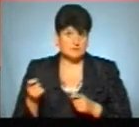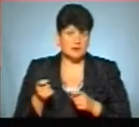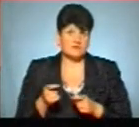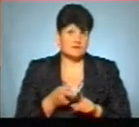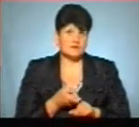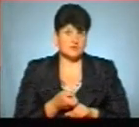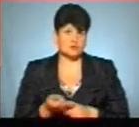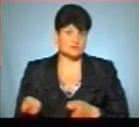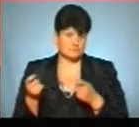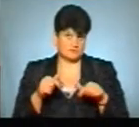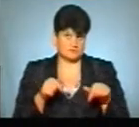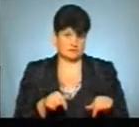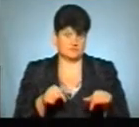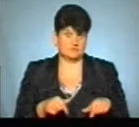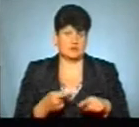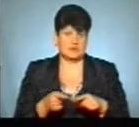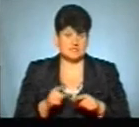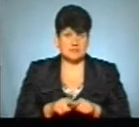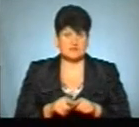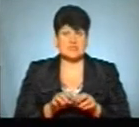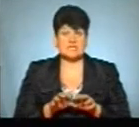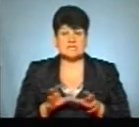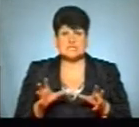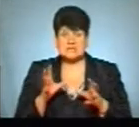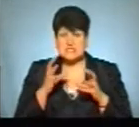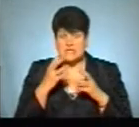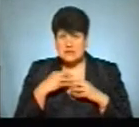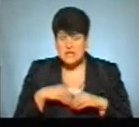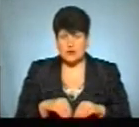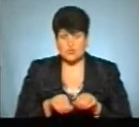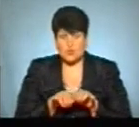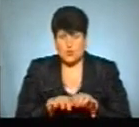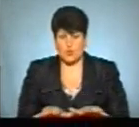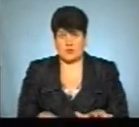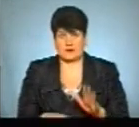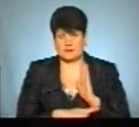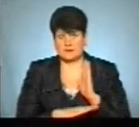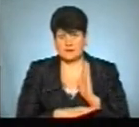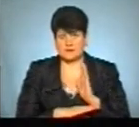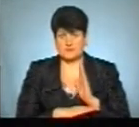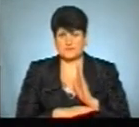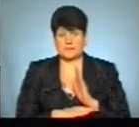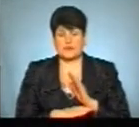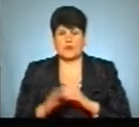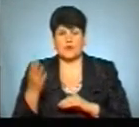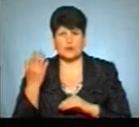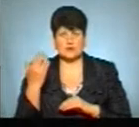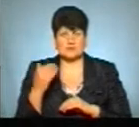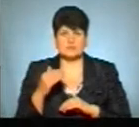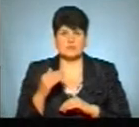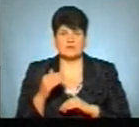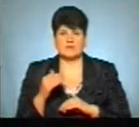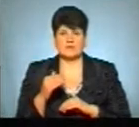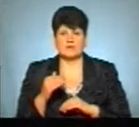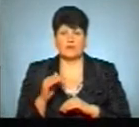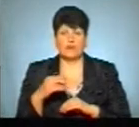І ця коренева губка з'їдає кореневу систему. Вони елементарно вигнивають. Ну, як колись у винограду була філоксера, такий